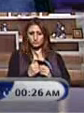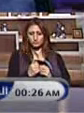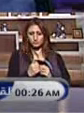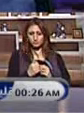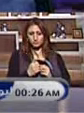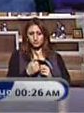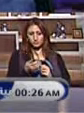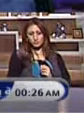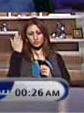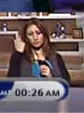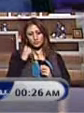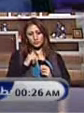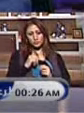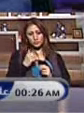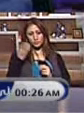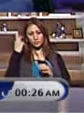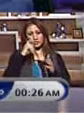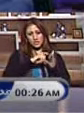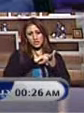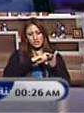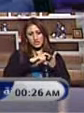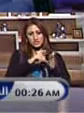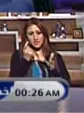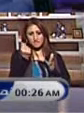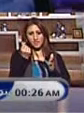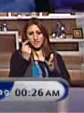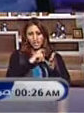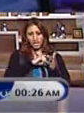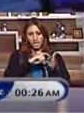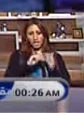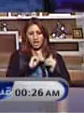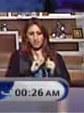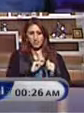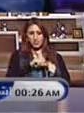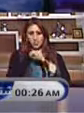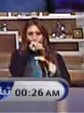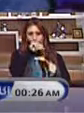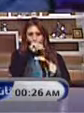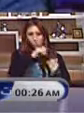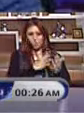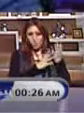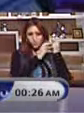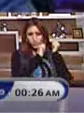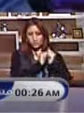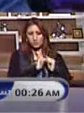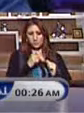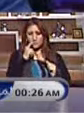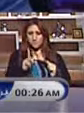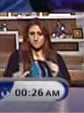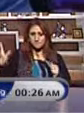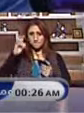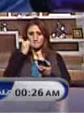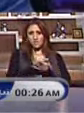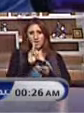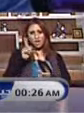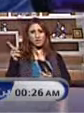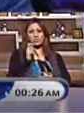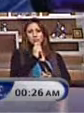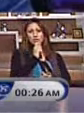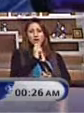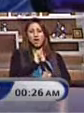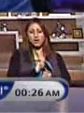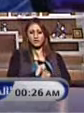ذر رضي الله عنه له قصه في المال نعم الرسول منعه منع ان يوليه وقال انت ا ذر ضعيف ابو